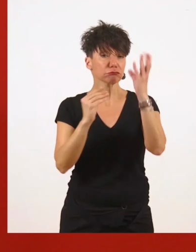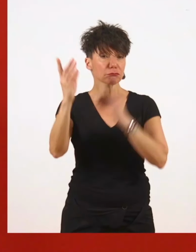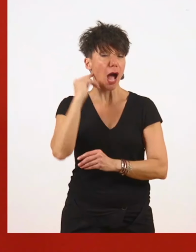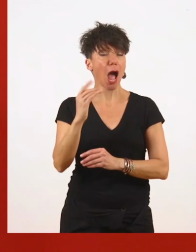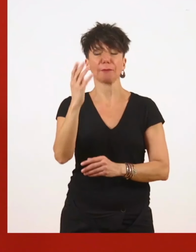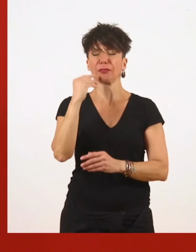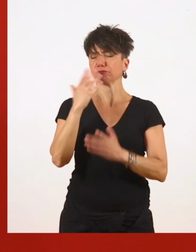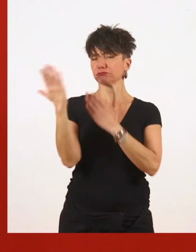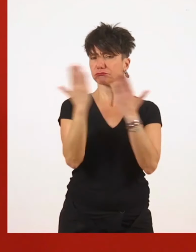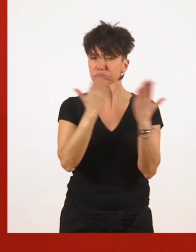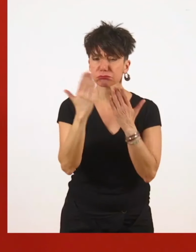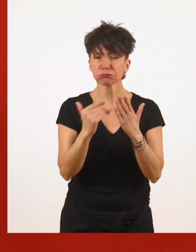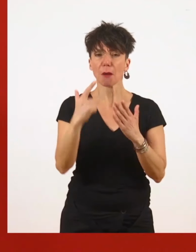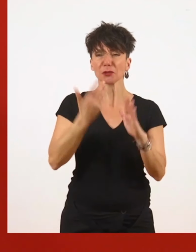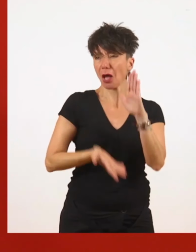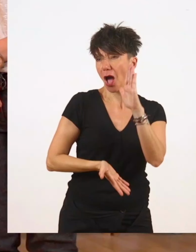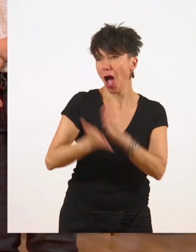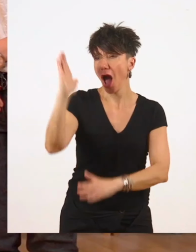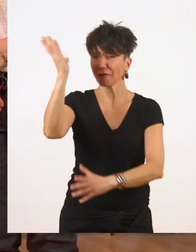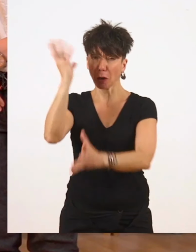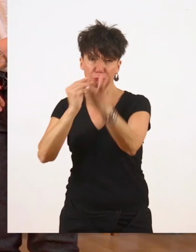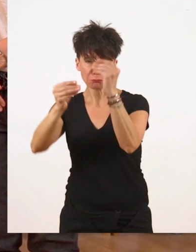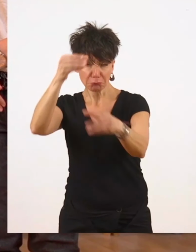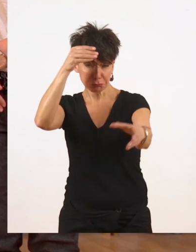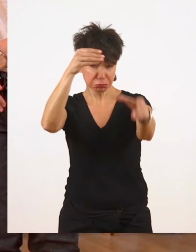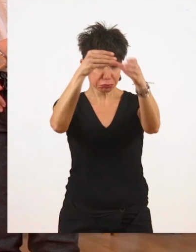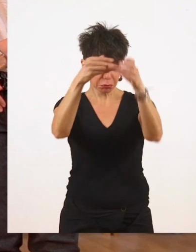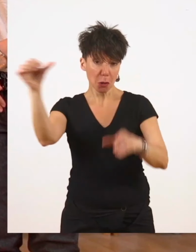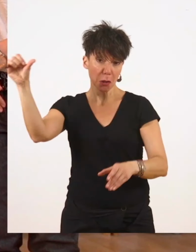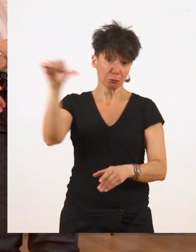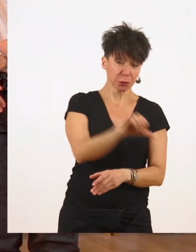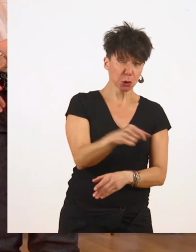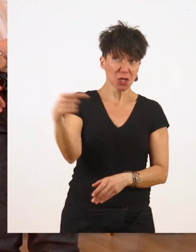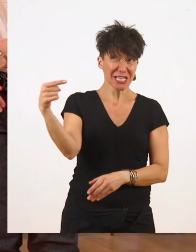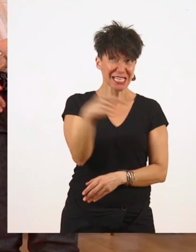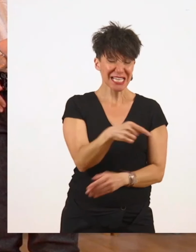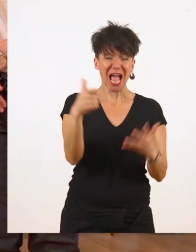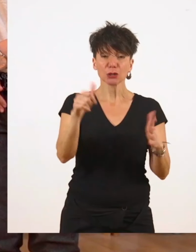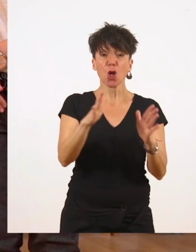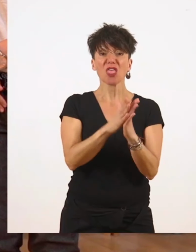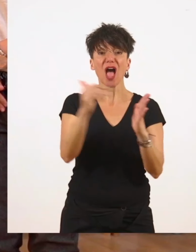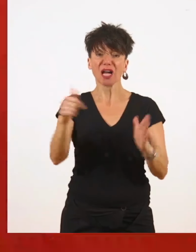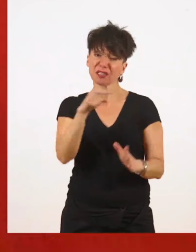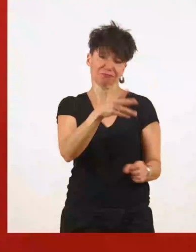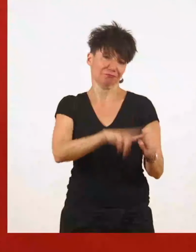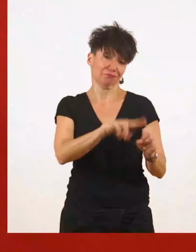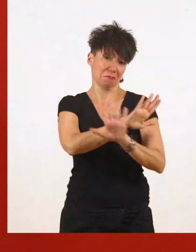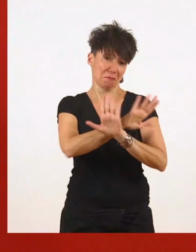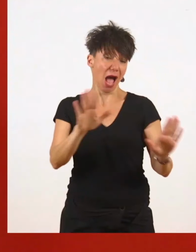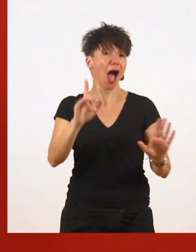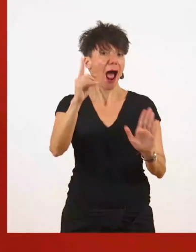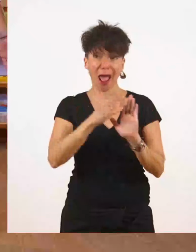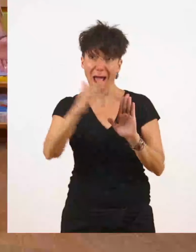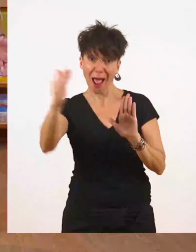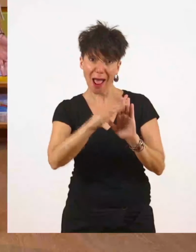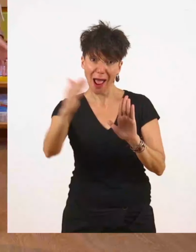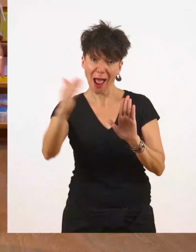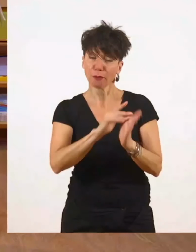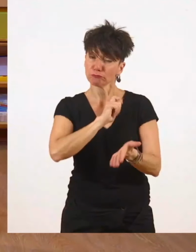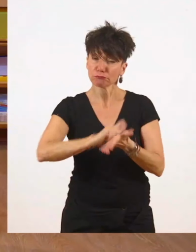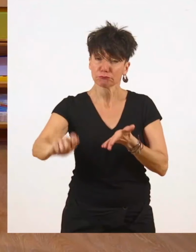όμως έφυγα, έμαθα κι άλλα, έγραψα τα έργα μου και επέστρεψα το 1616 για το τέλος της ζωής μου. Λέγεται ότι μέχρι